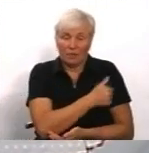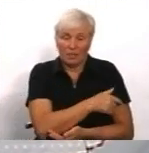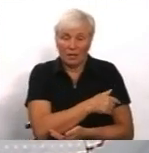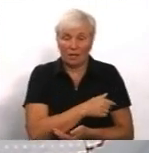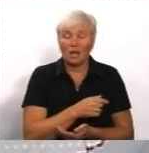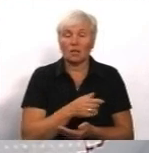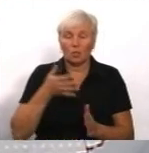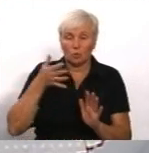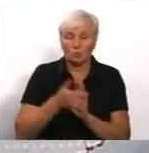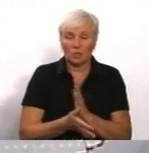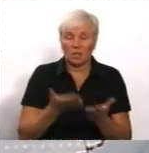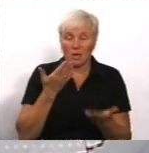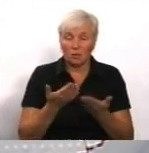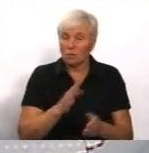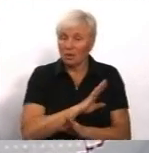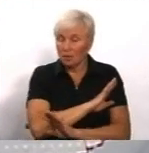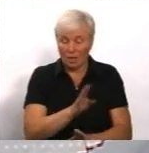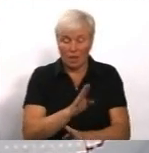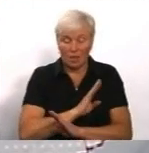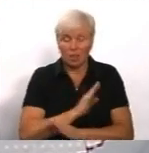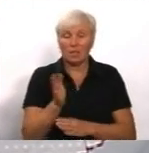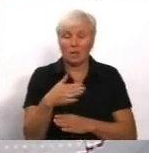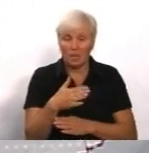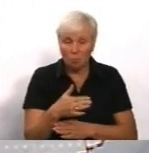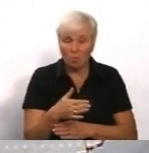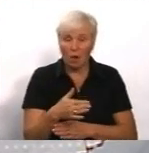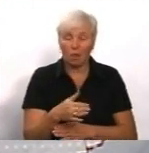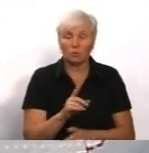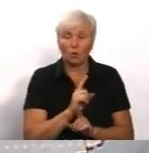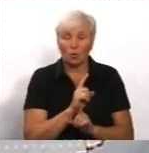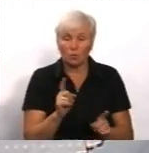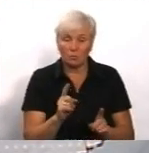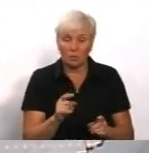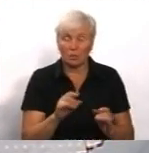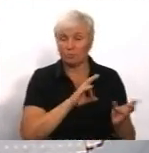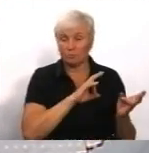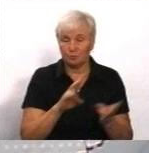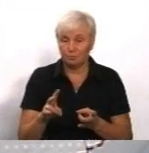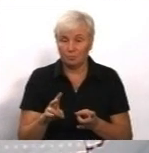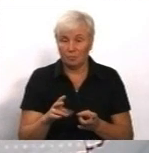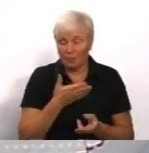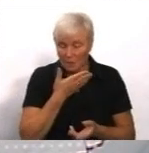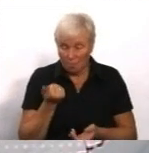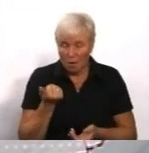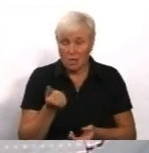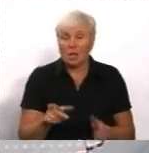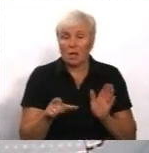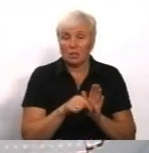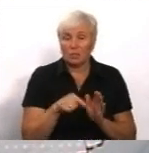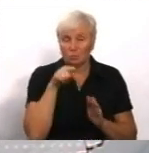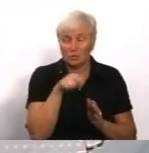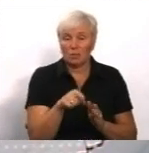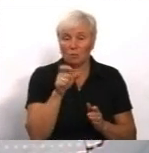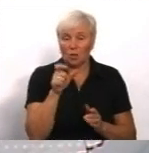якщо не гине риба, то особливої токсичності це немає. Разом з тим, люди – це не